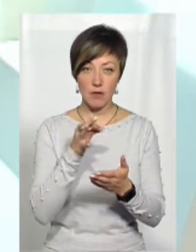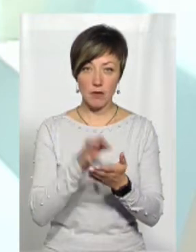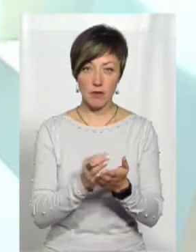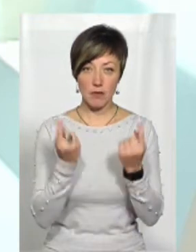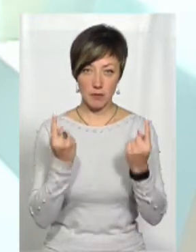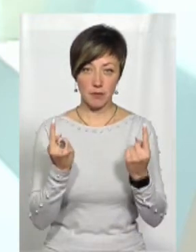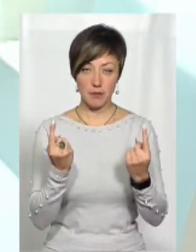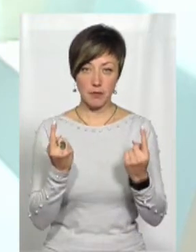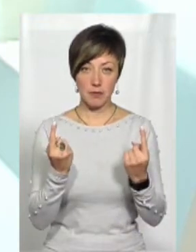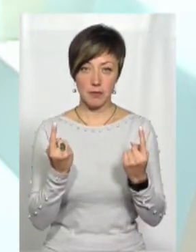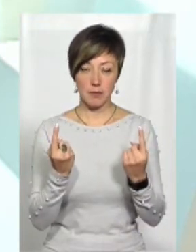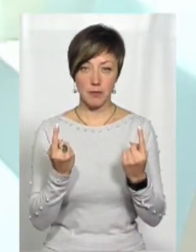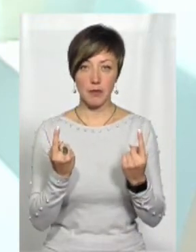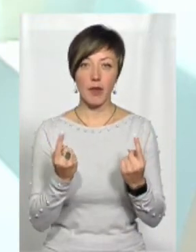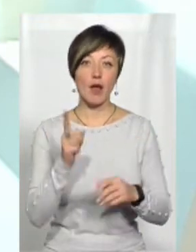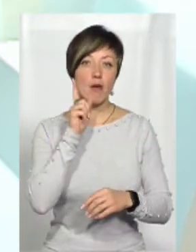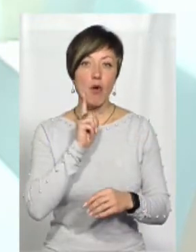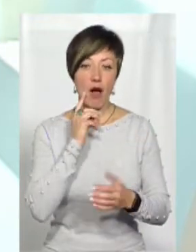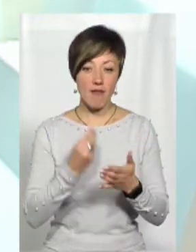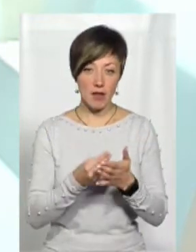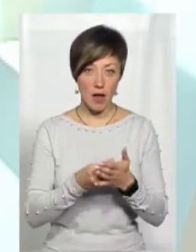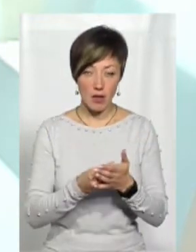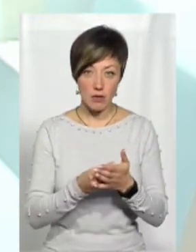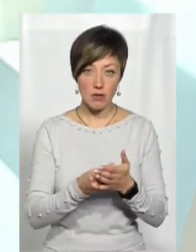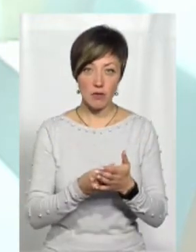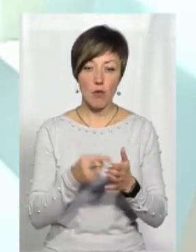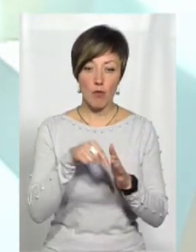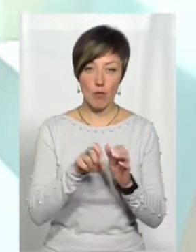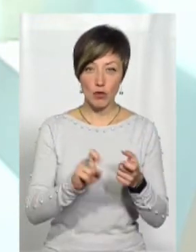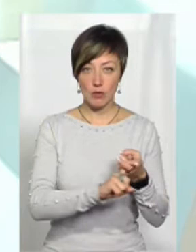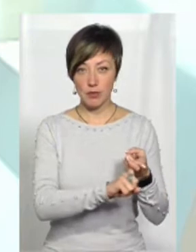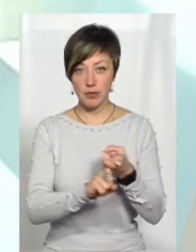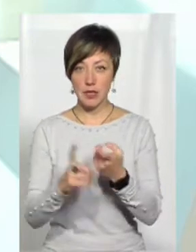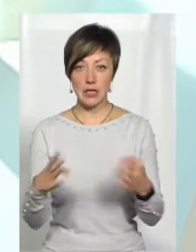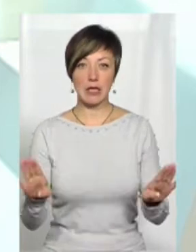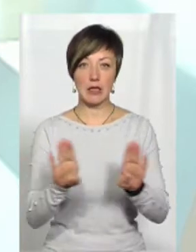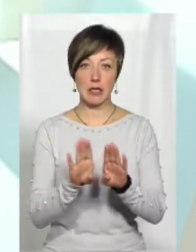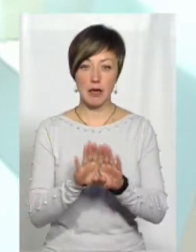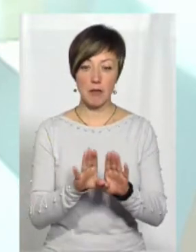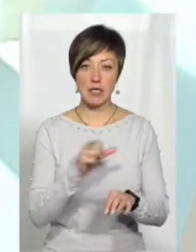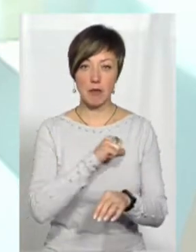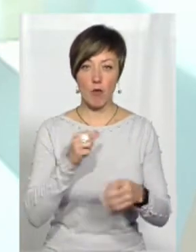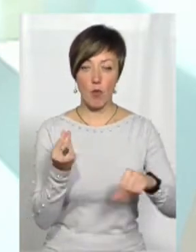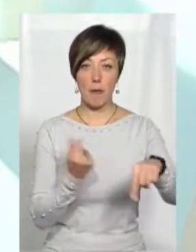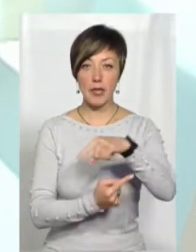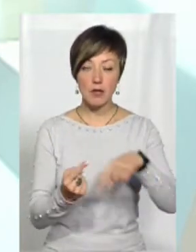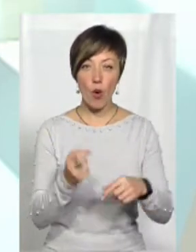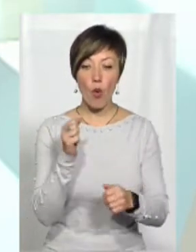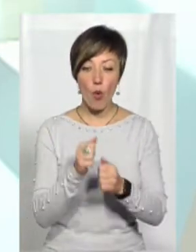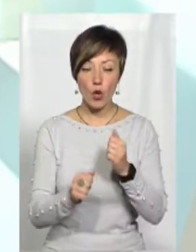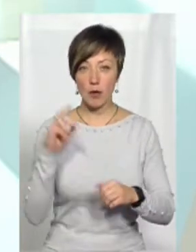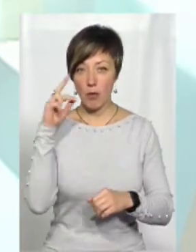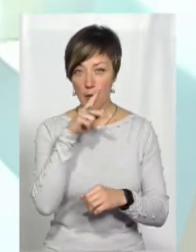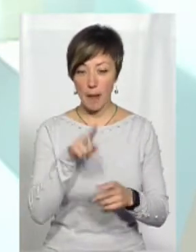велику відповідальність, поки що фінансового характеру, але це може потягнути за закриттям прямо самого бізнесу. Оскільки кожна